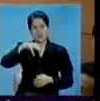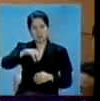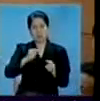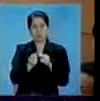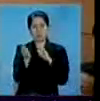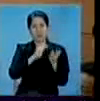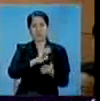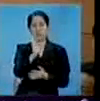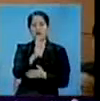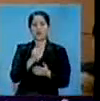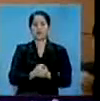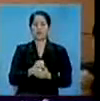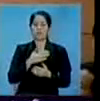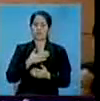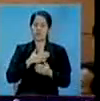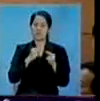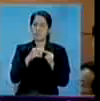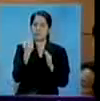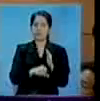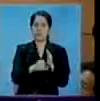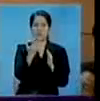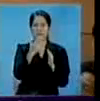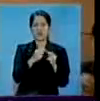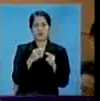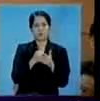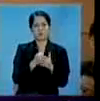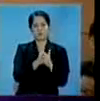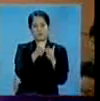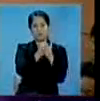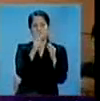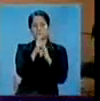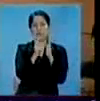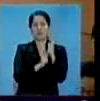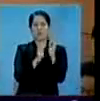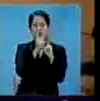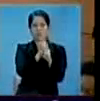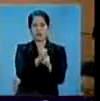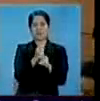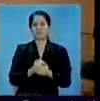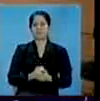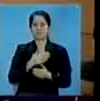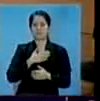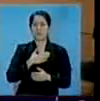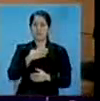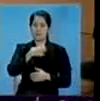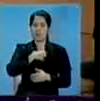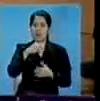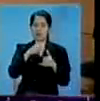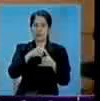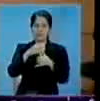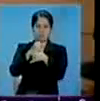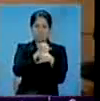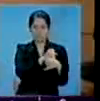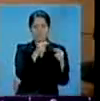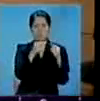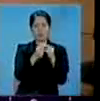จะต่อสู้เพราะผมไม่ได้เป็นอย่างนั้นก็ต่อสู้ตามกระบวนการยุติธรรมเพราะผมต้องการจะลากคอนายสุเท